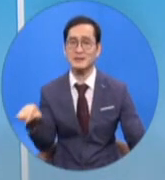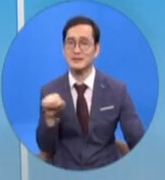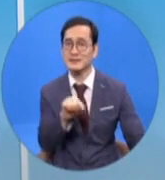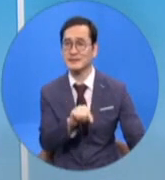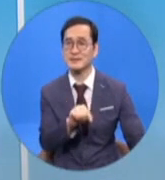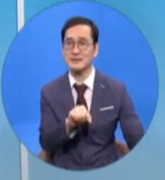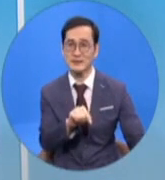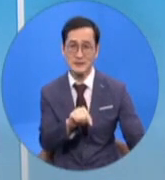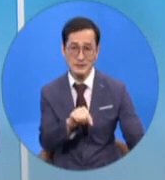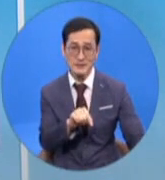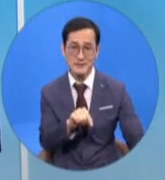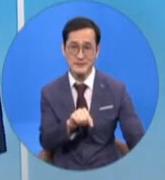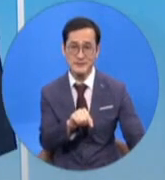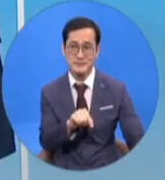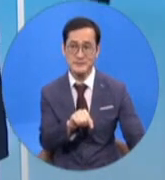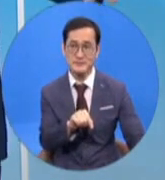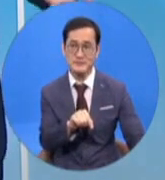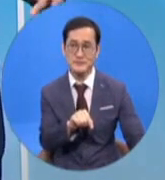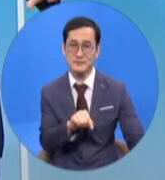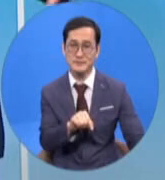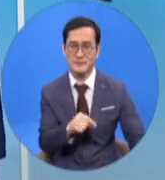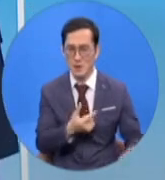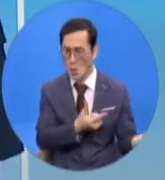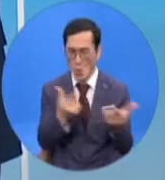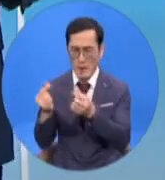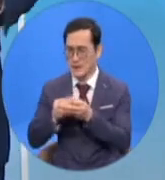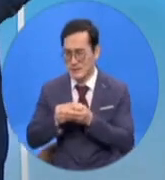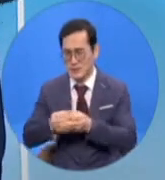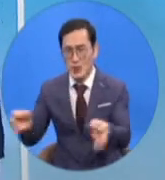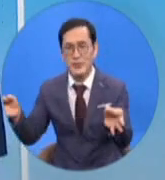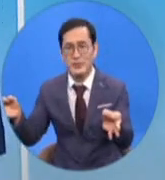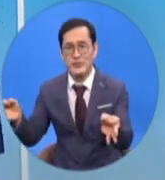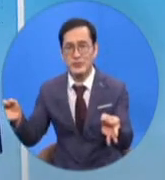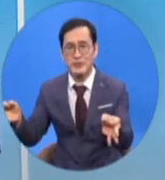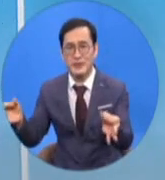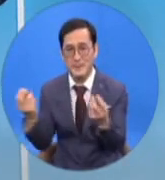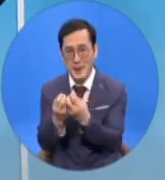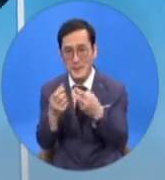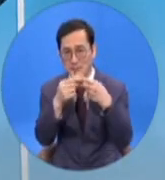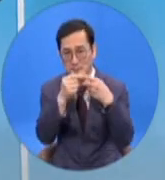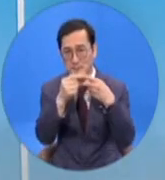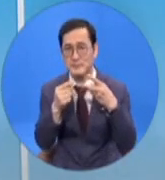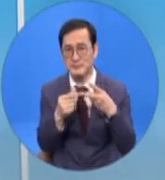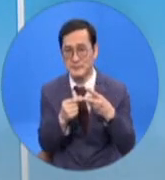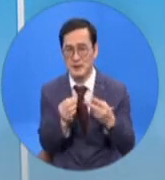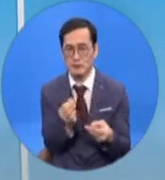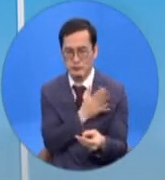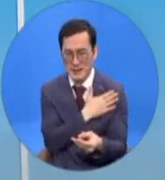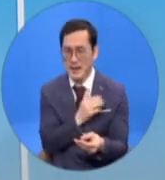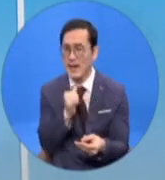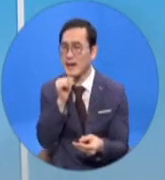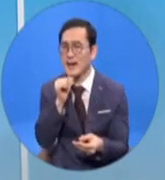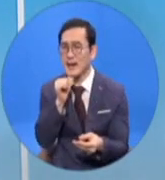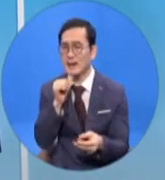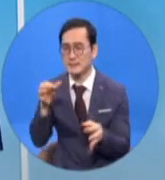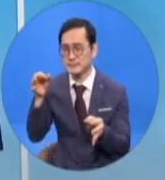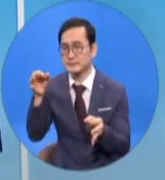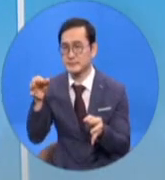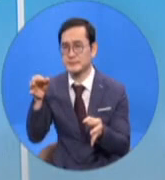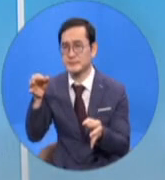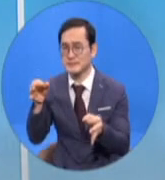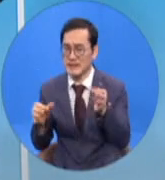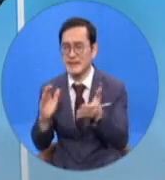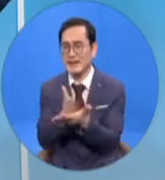가난한 사람을 보편 지원하는 것 모두 똑같이 지원하는 방안 그리고 부자와 가난한 사람을